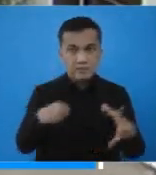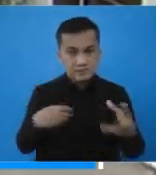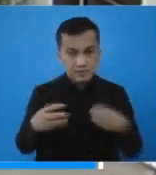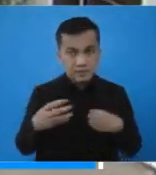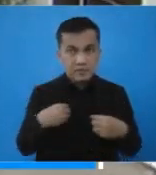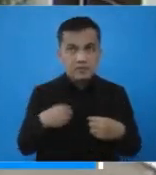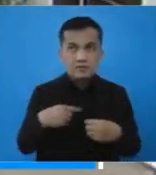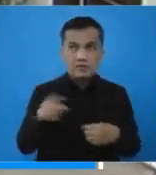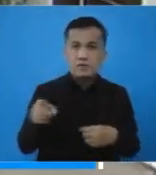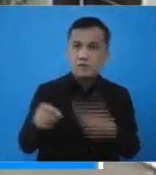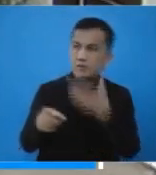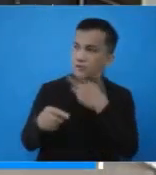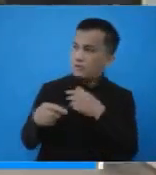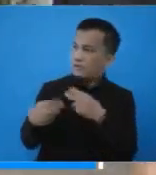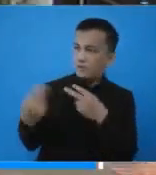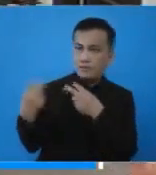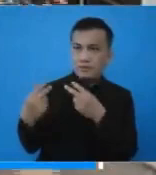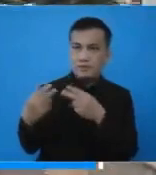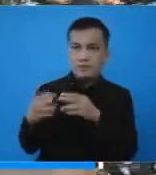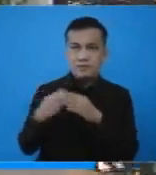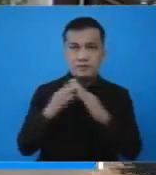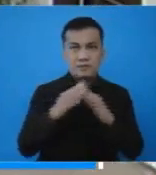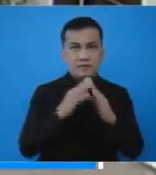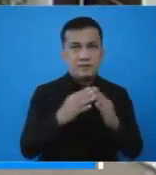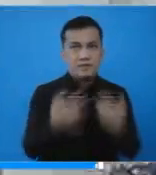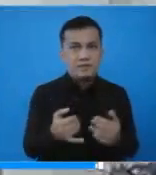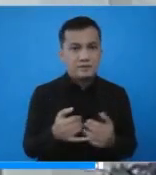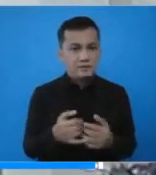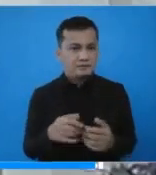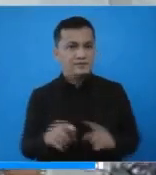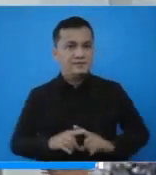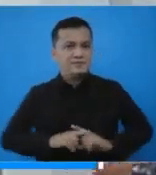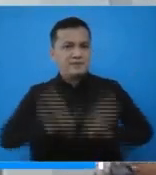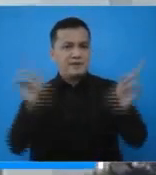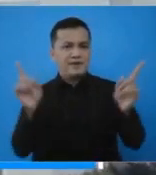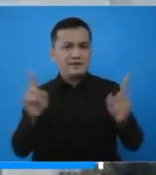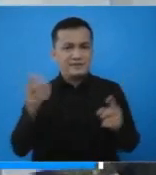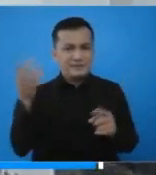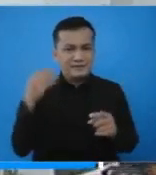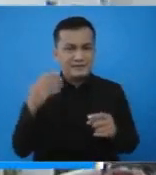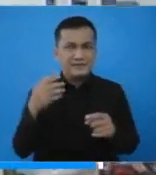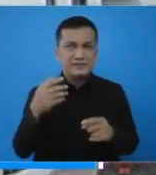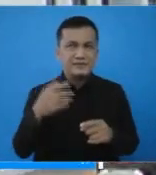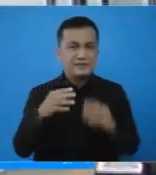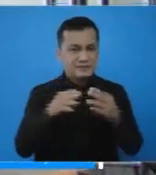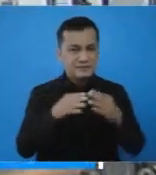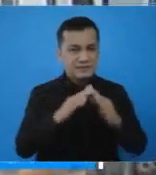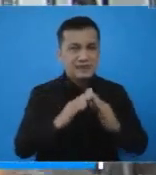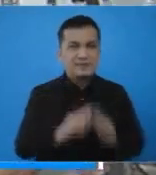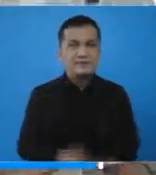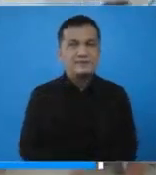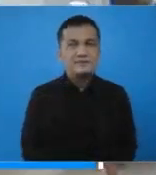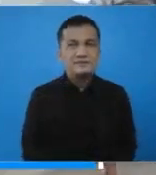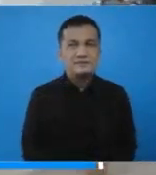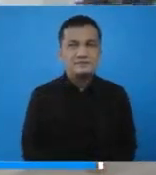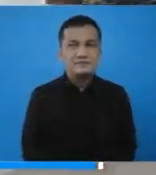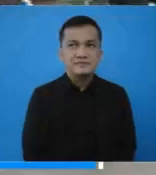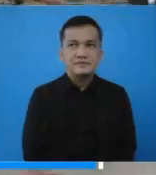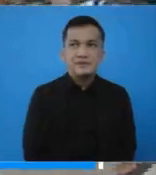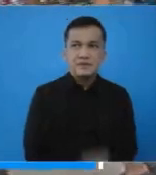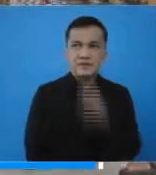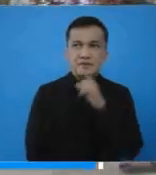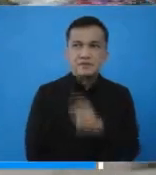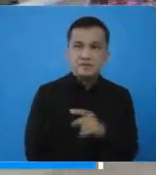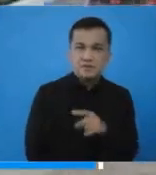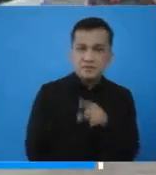Talagang mapapasana all ka na lang. Dahil 200 pamilya ang beneficiaries ng housing project na ito. Mostly ay